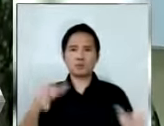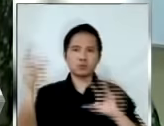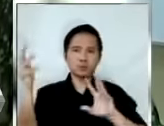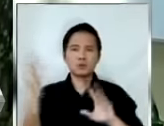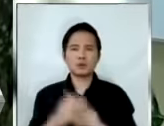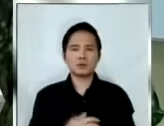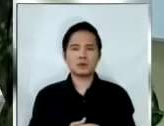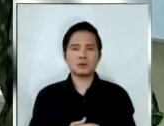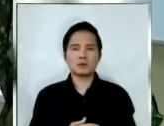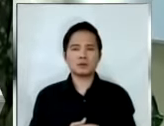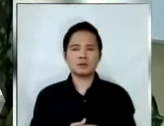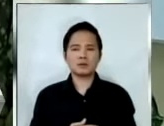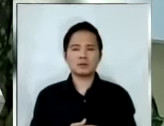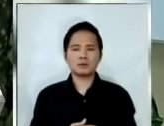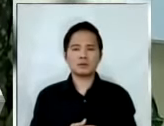no?